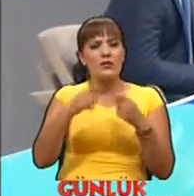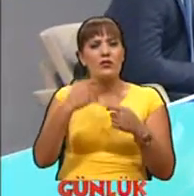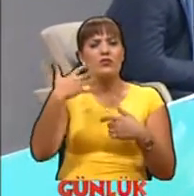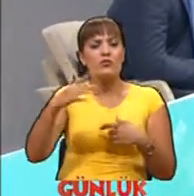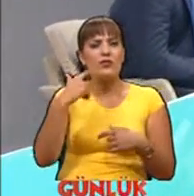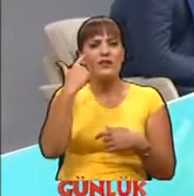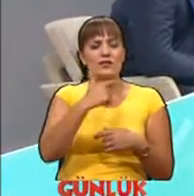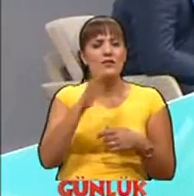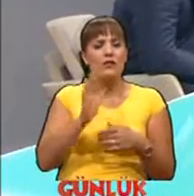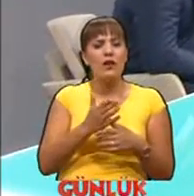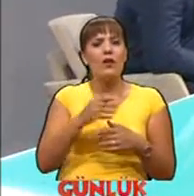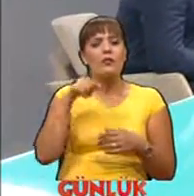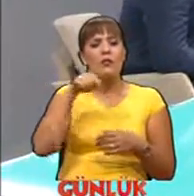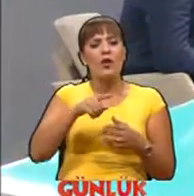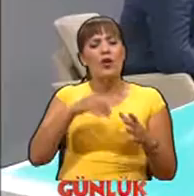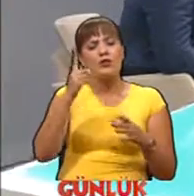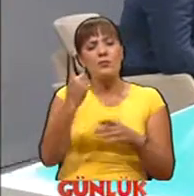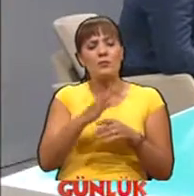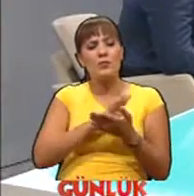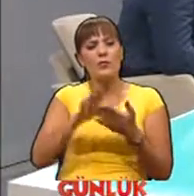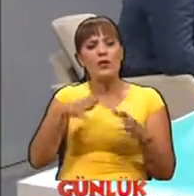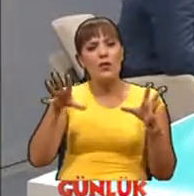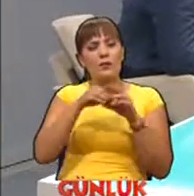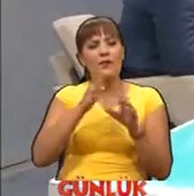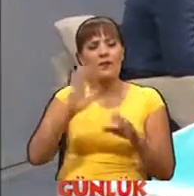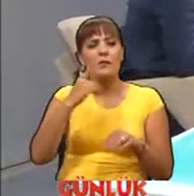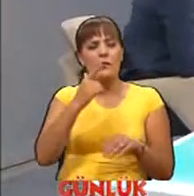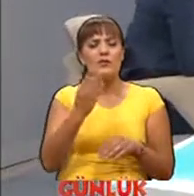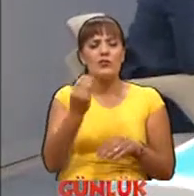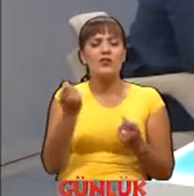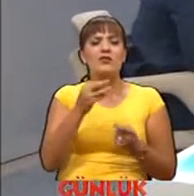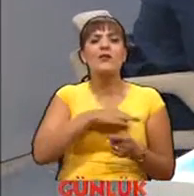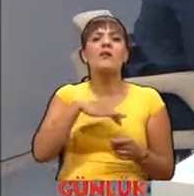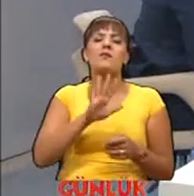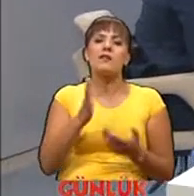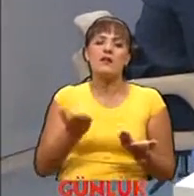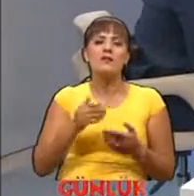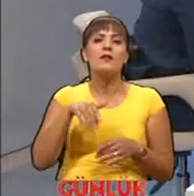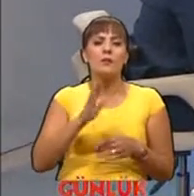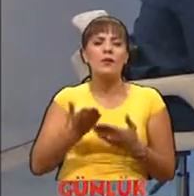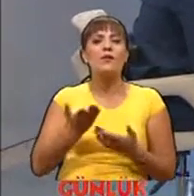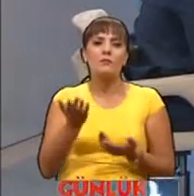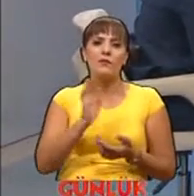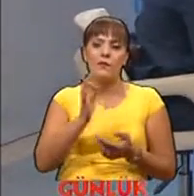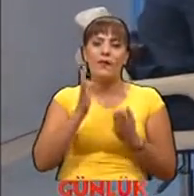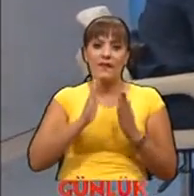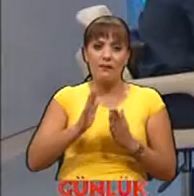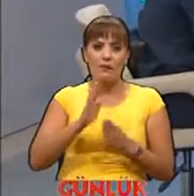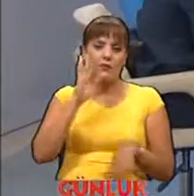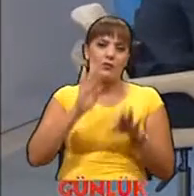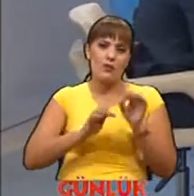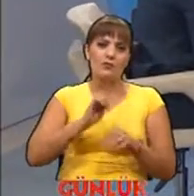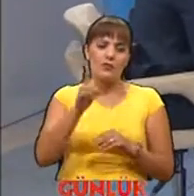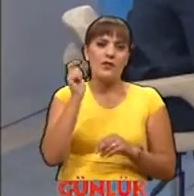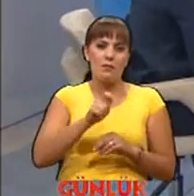kırılıyor, çürüyor dişler filan. Ya şöyle bir toparla da gideyim demek çok işe yaramaz aslında değil yok, mi? Yok tabii ki yani devamlı kontrol